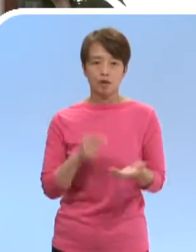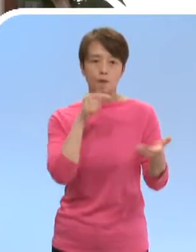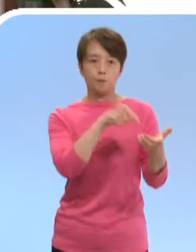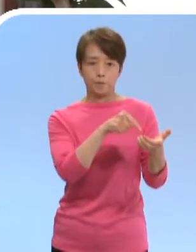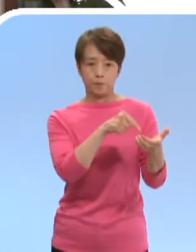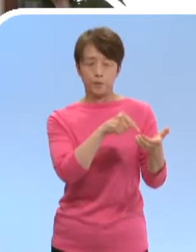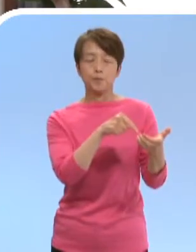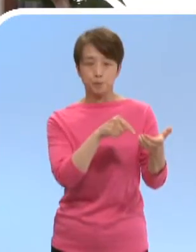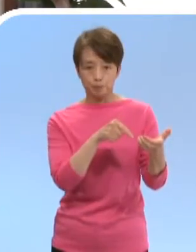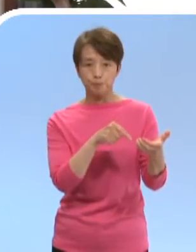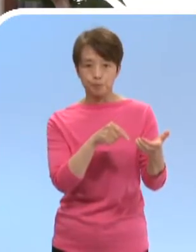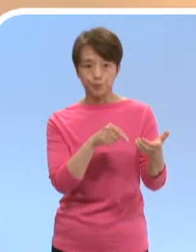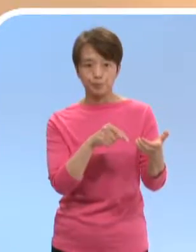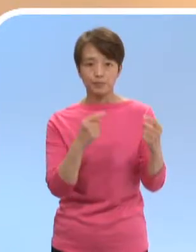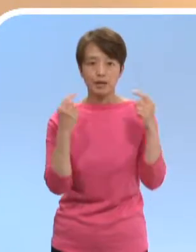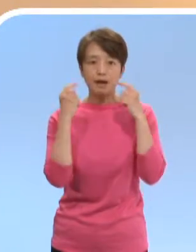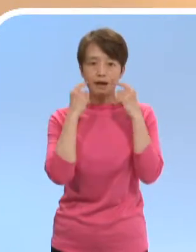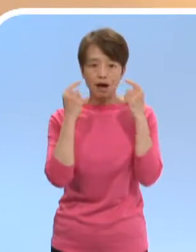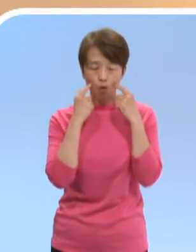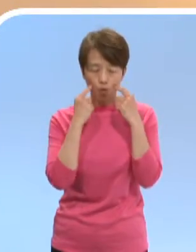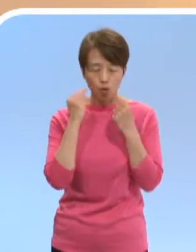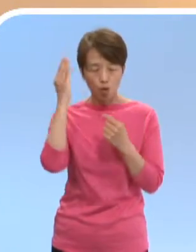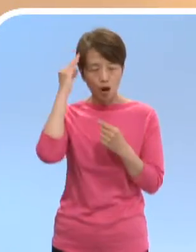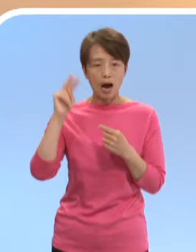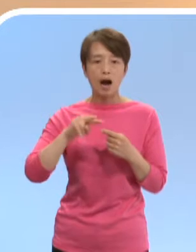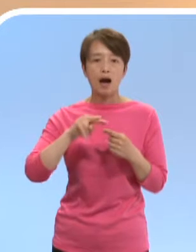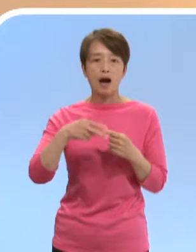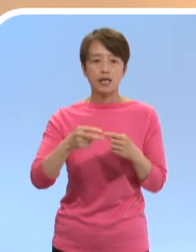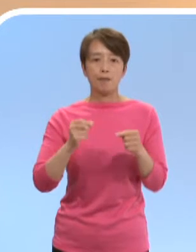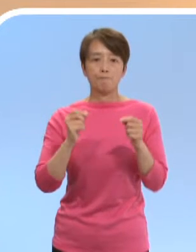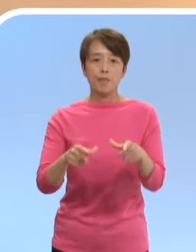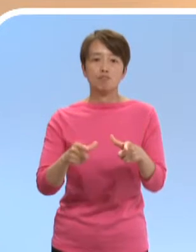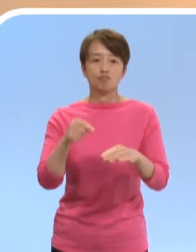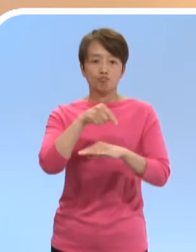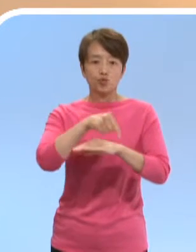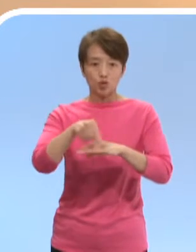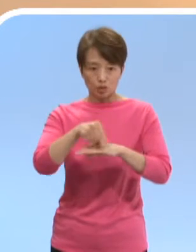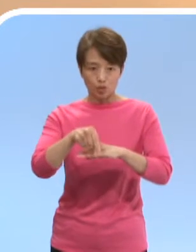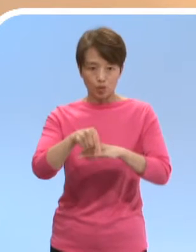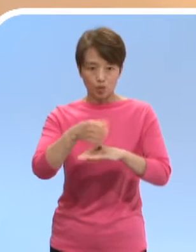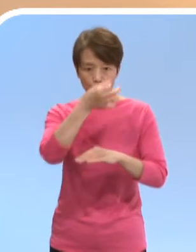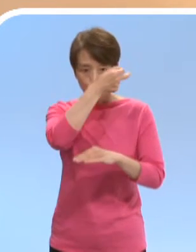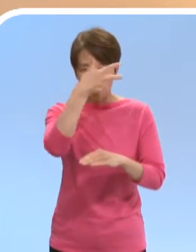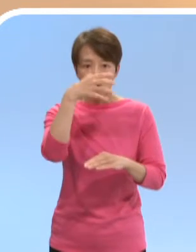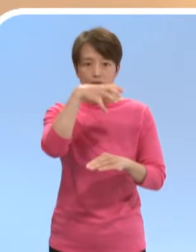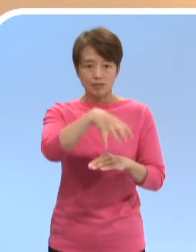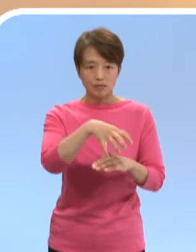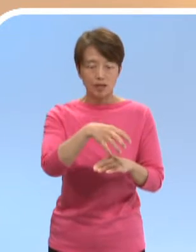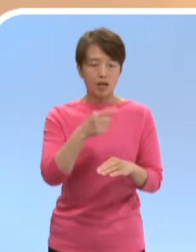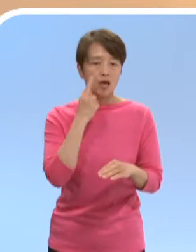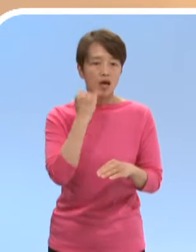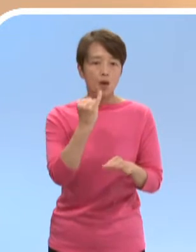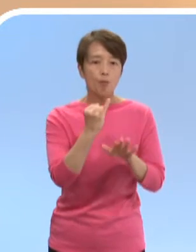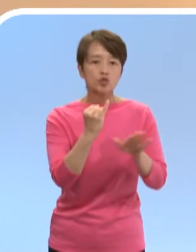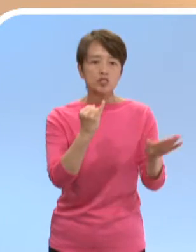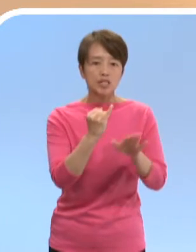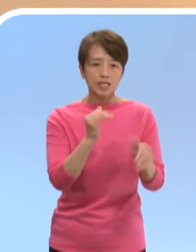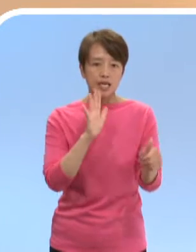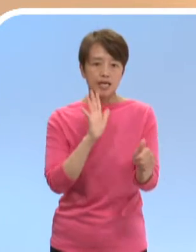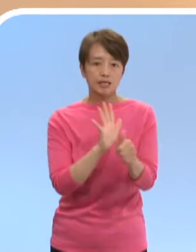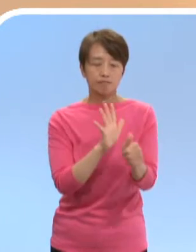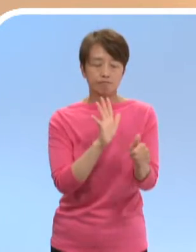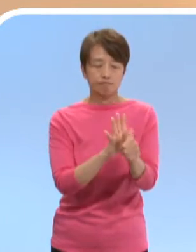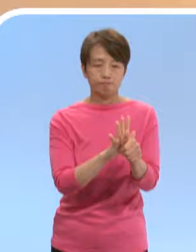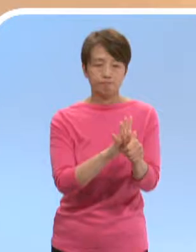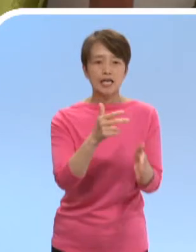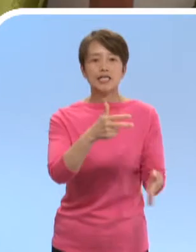プリにも載ってたんですけど、笑顔の揚げパンプロジェクト、 神戸市にね母子家庭を20世帯保護している母子